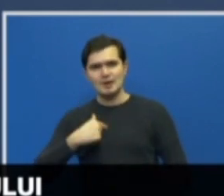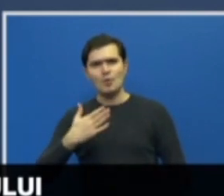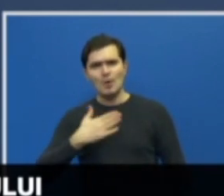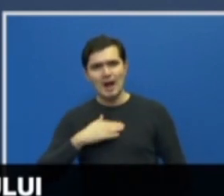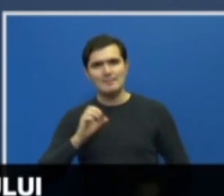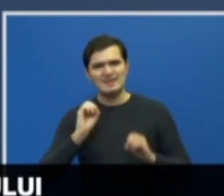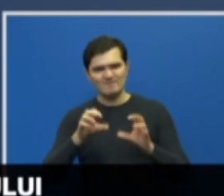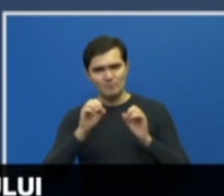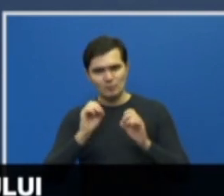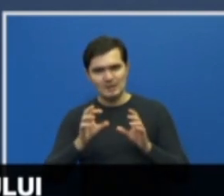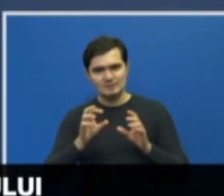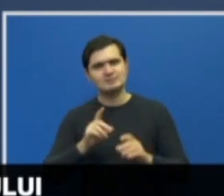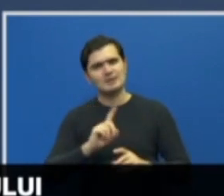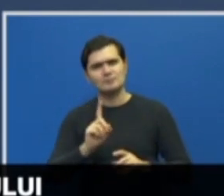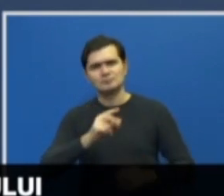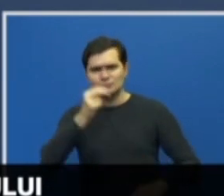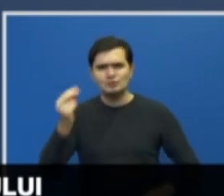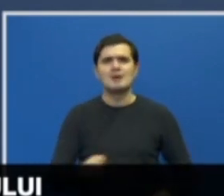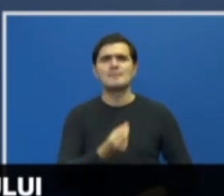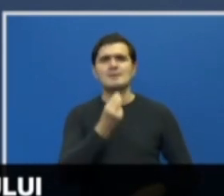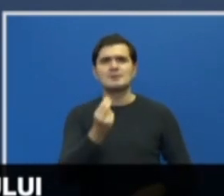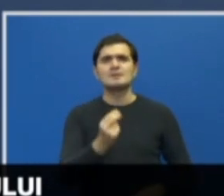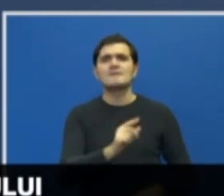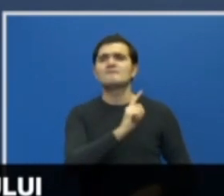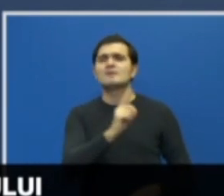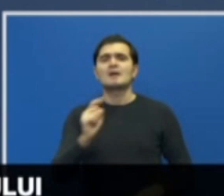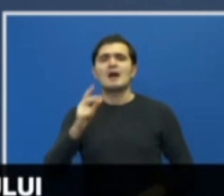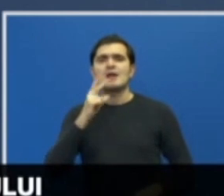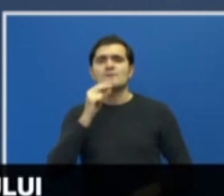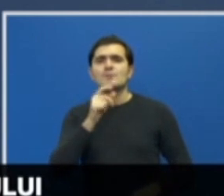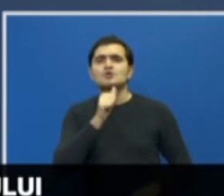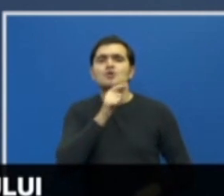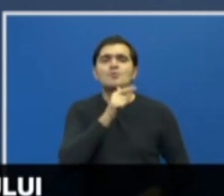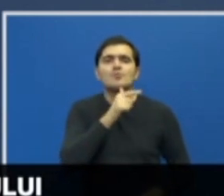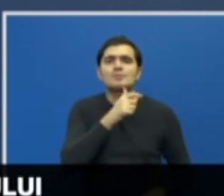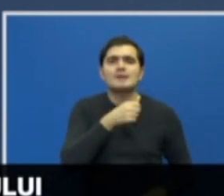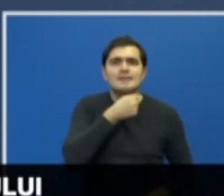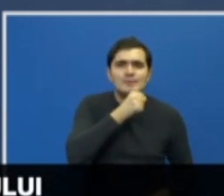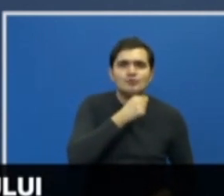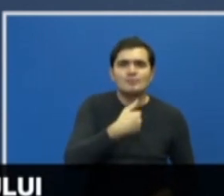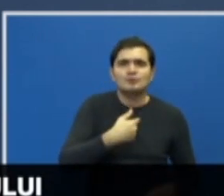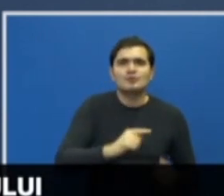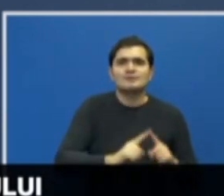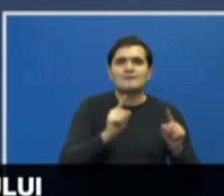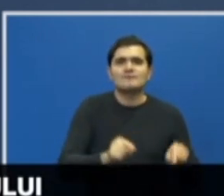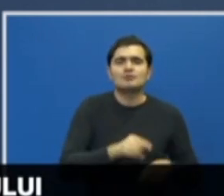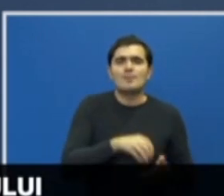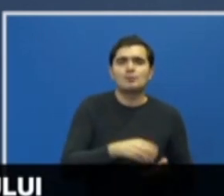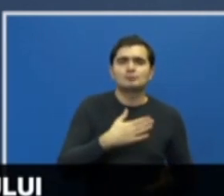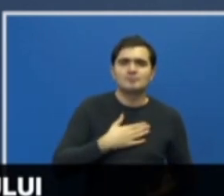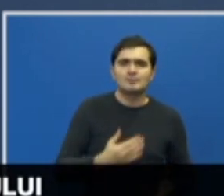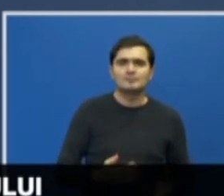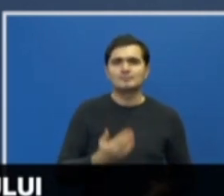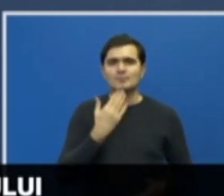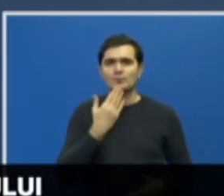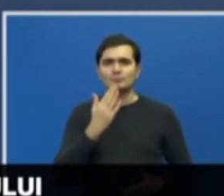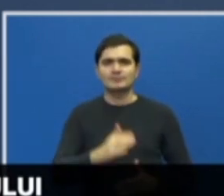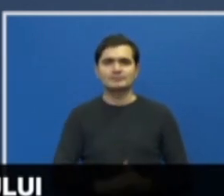Eu am informații, dar cel mai bine este ca fiecare să vorbim acolo unde ne pricepem și unde avem și fișa postului. Vă mulțumesc.